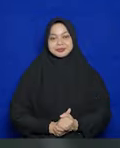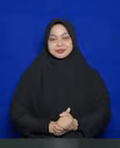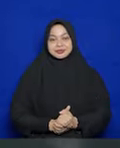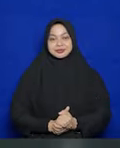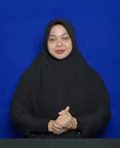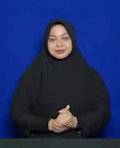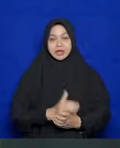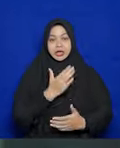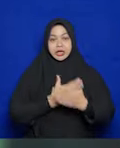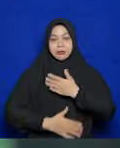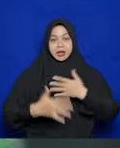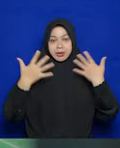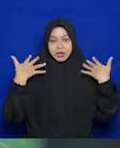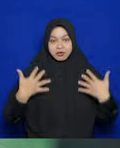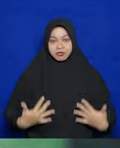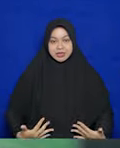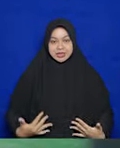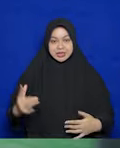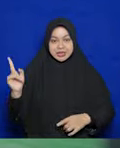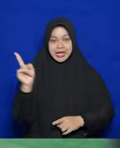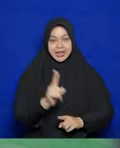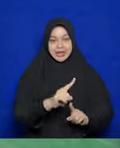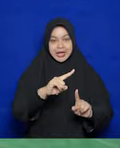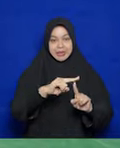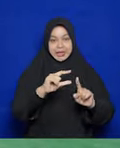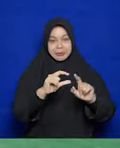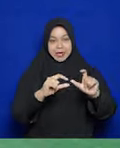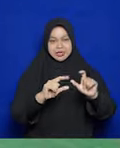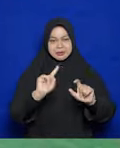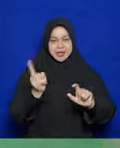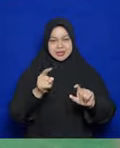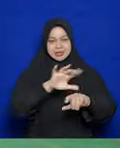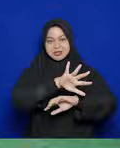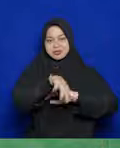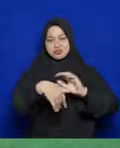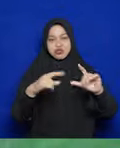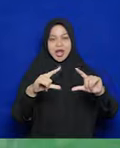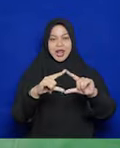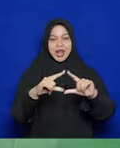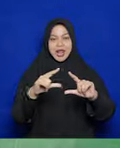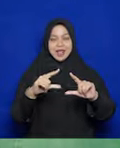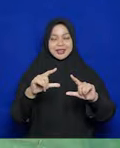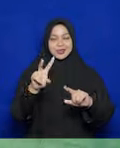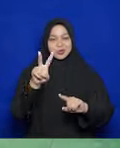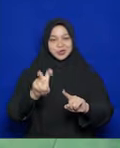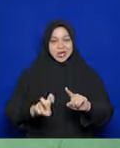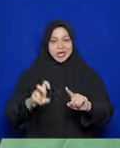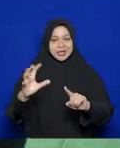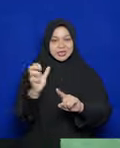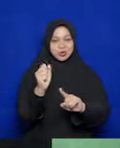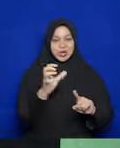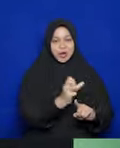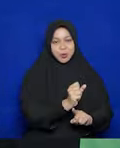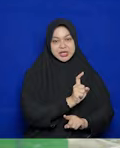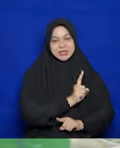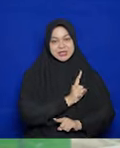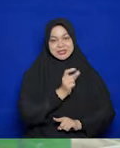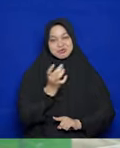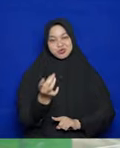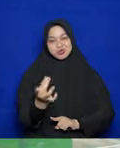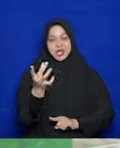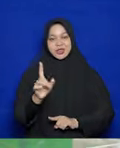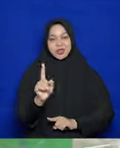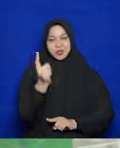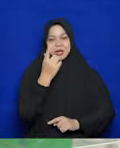saat teman diabel fisik berada di TPS pastikan seluruh alat-alat yang digunakan Dapat digapai sendiri dengan mudah terutama saat